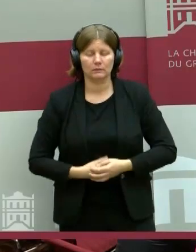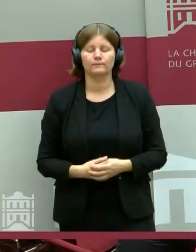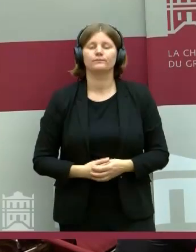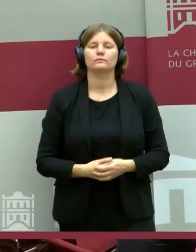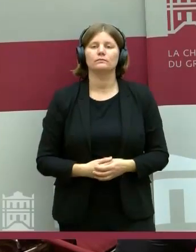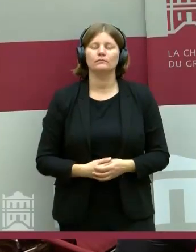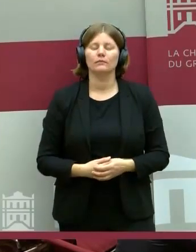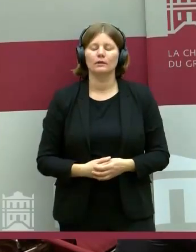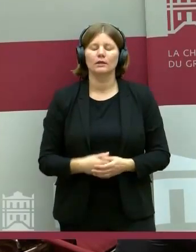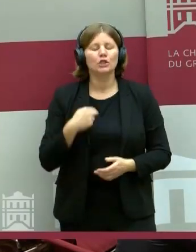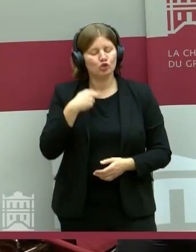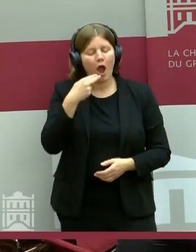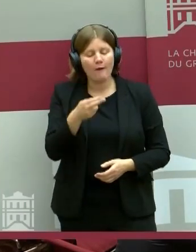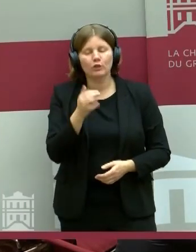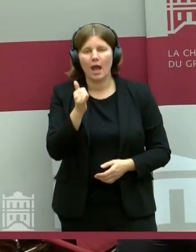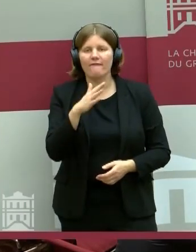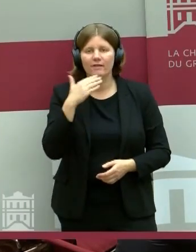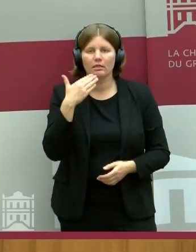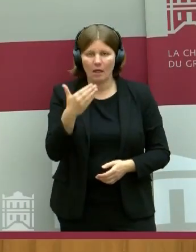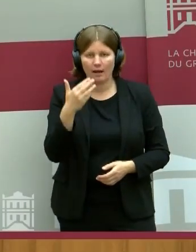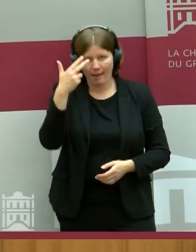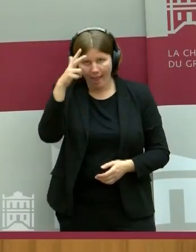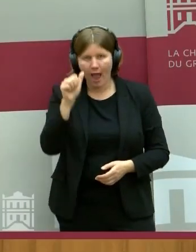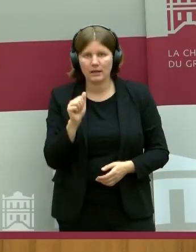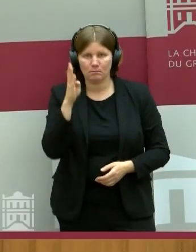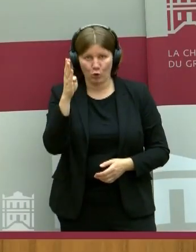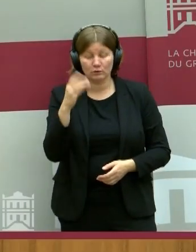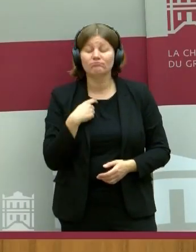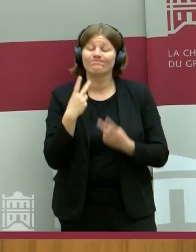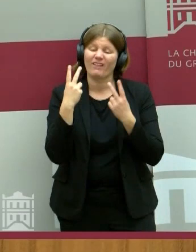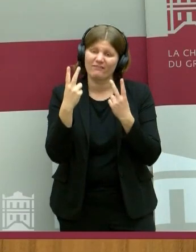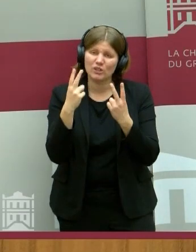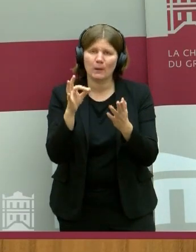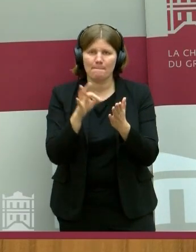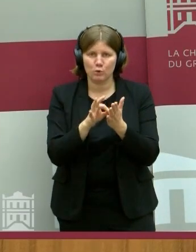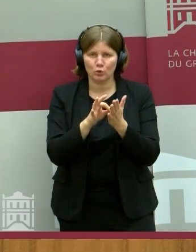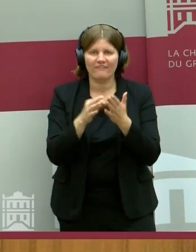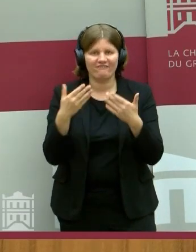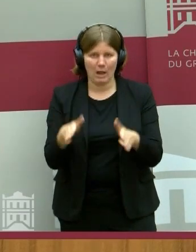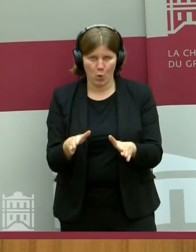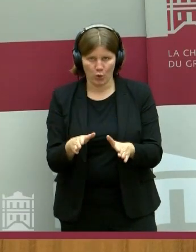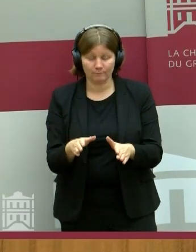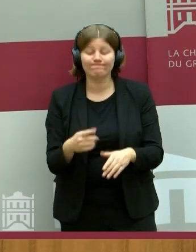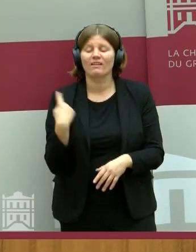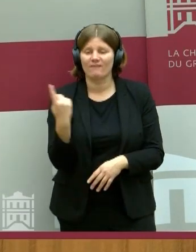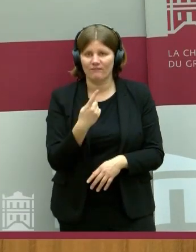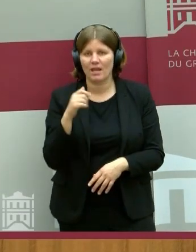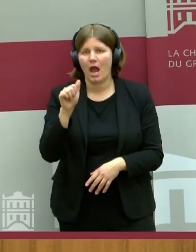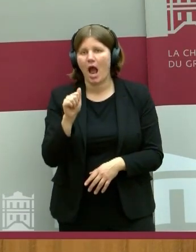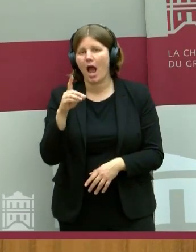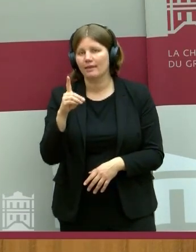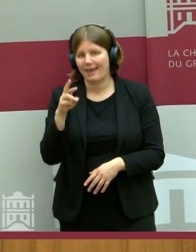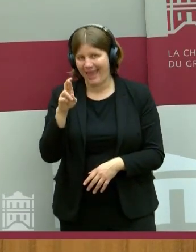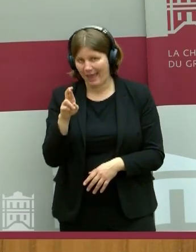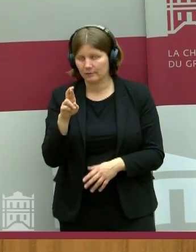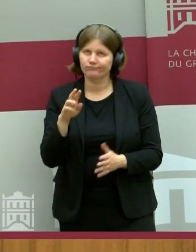merci, Hasselborn. Du hast ganz recht, weil es schon ein ganz wichtiger Punkt verloren. Wir wären als ADR wahrscheinlich zeitlich, wenn